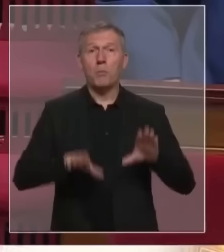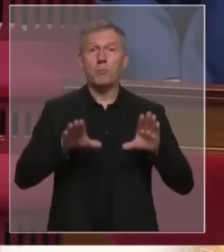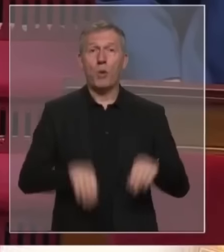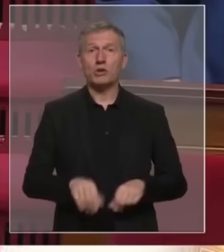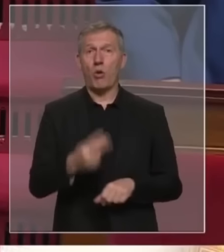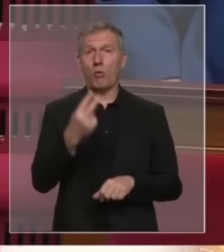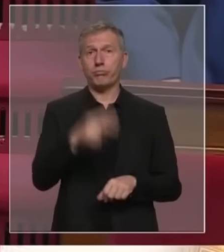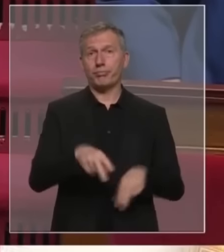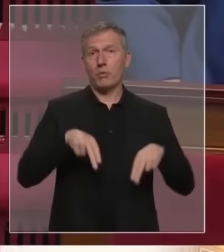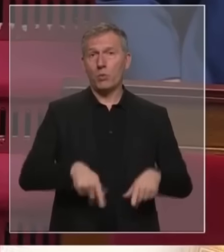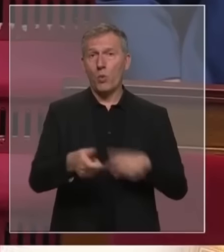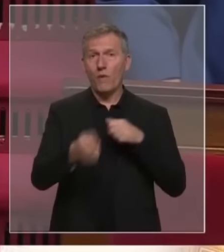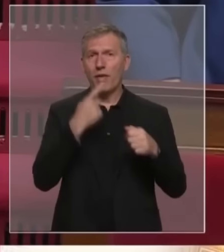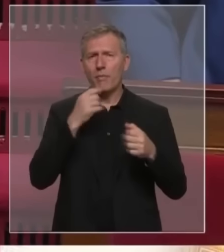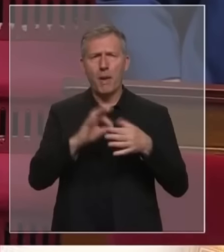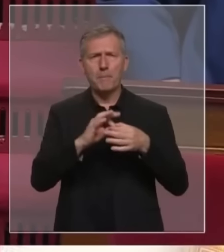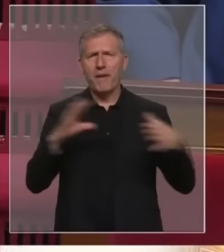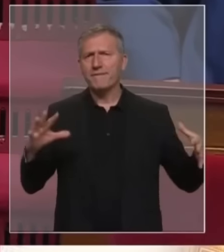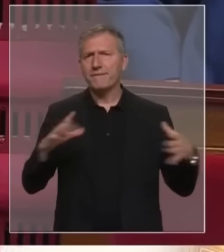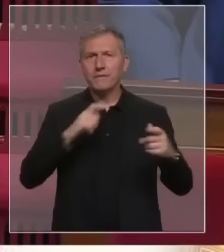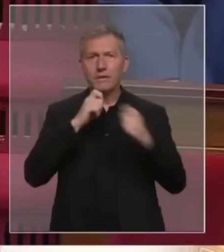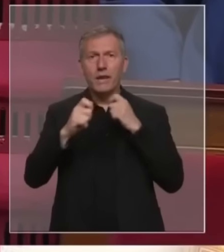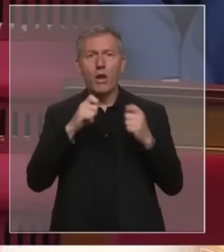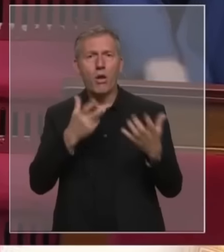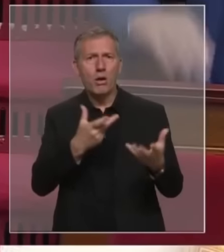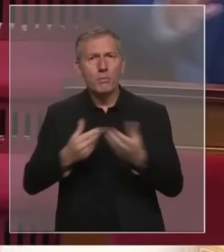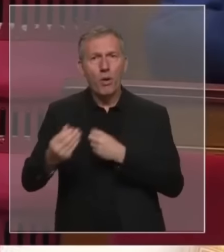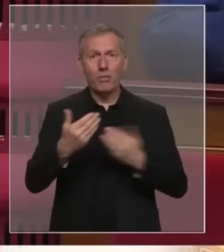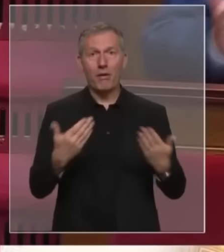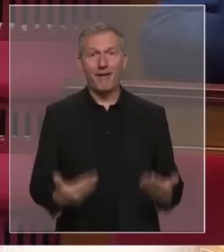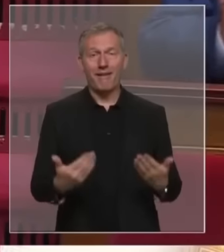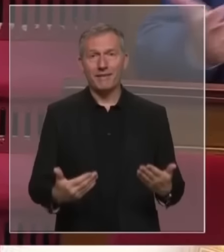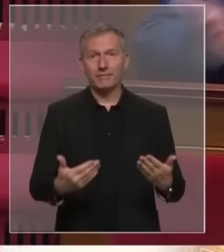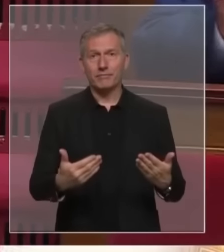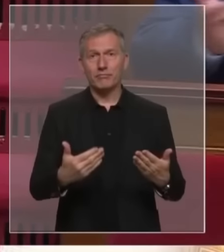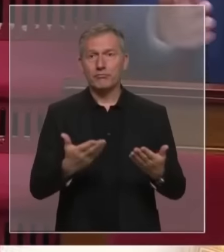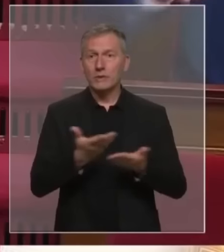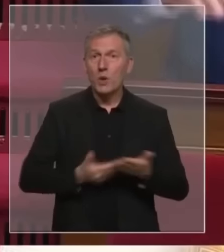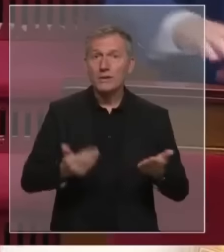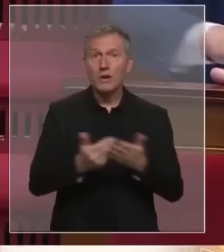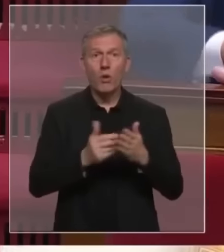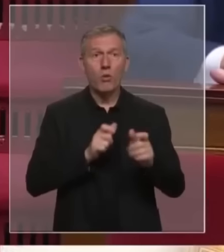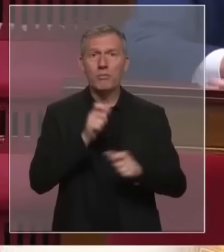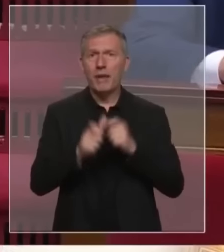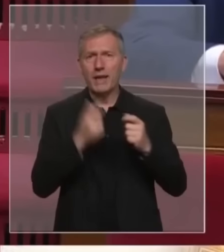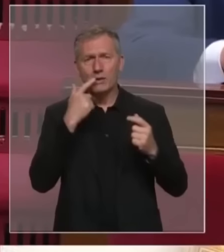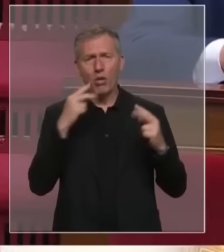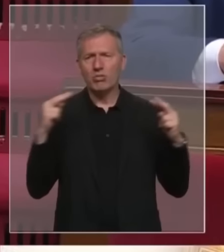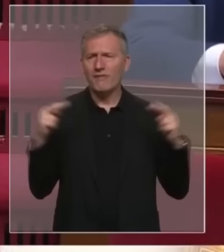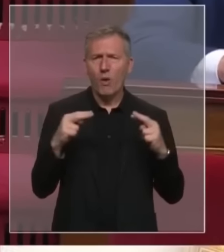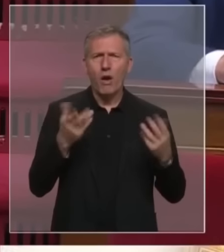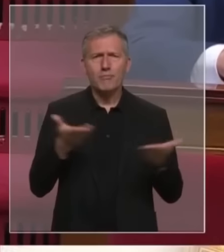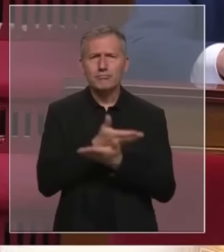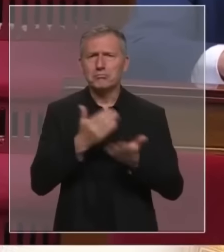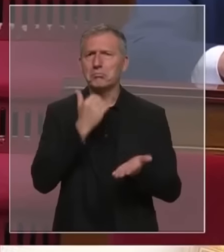gouvernement actuel ront tout dialogue avec le peuple nous sommes à ce jour face à des personnes qui ne se comprennent plus et